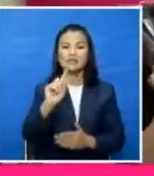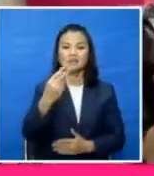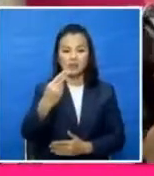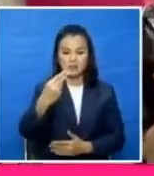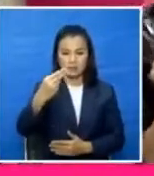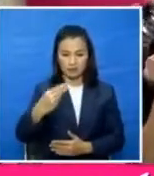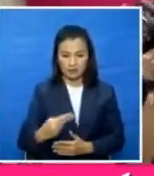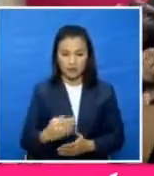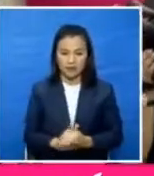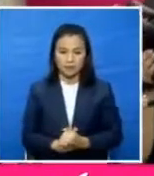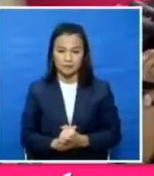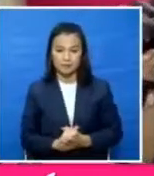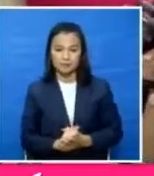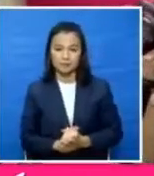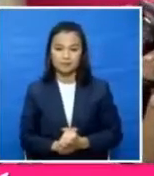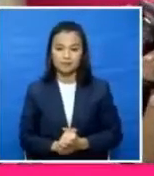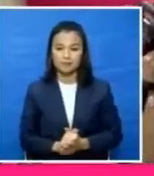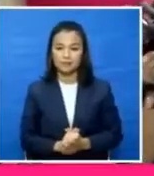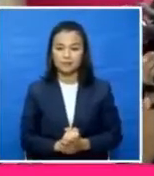ท